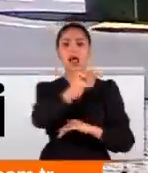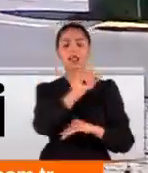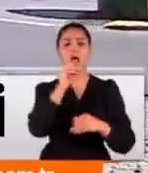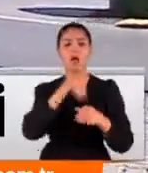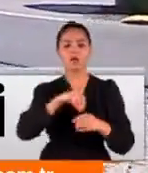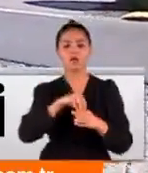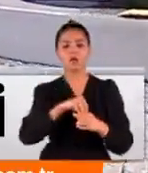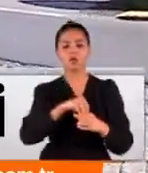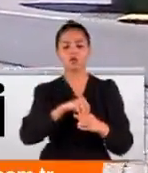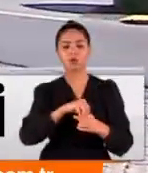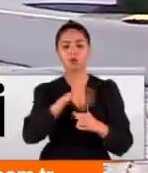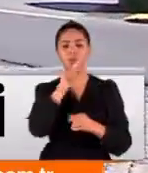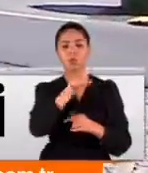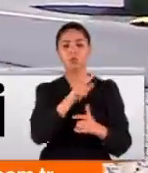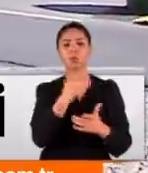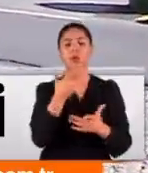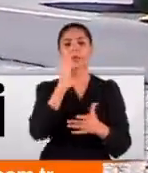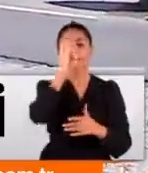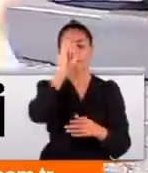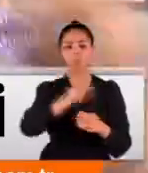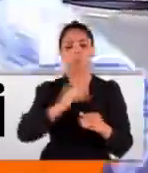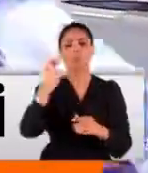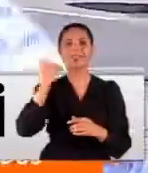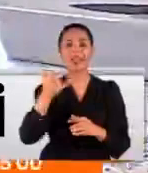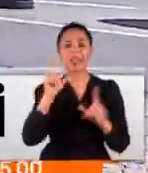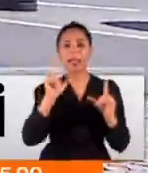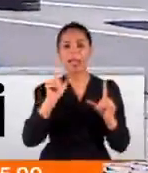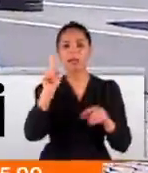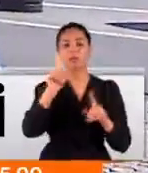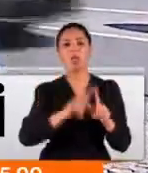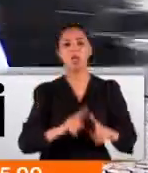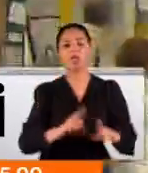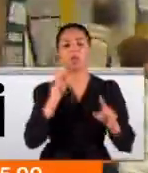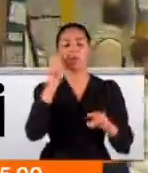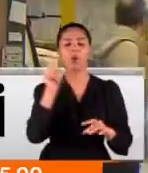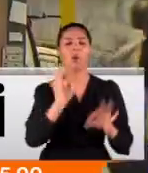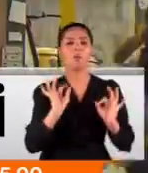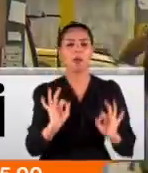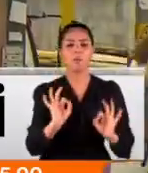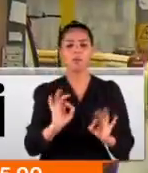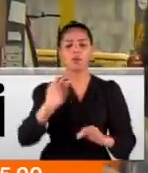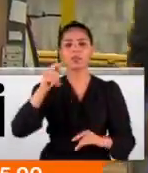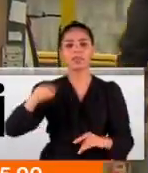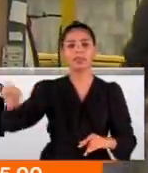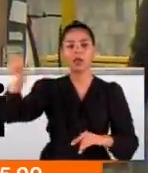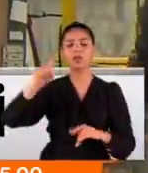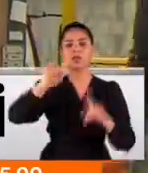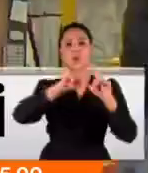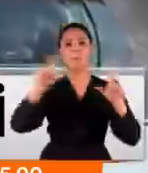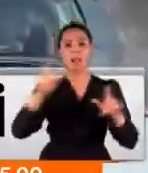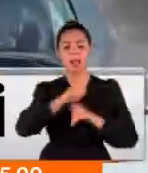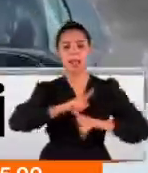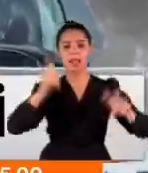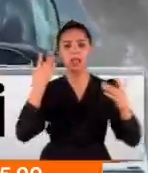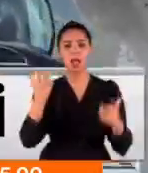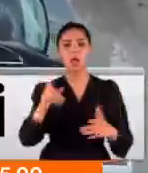bu sayede ne kadar İstanbul'da taksiye ihtiyaç olduğunu da görmek mümkün. Taksiciler kartellere isyan ediyor ama